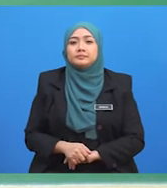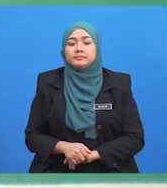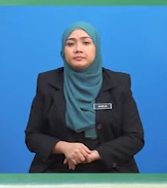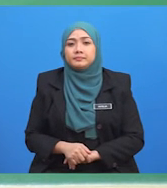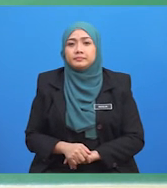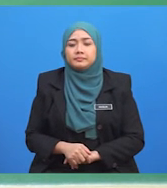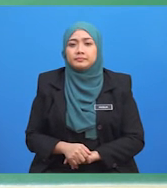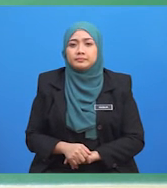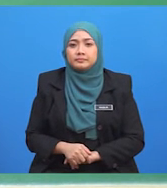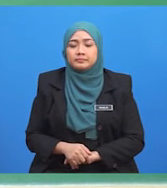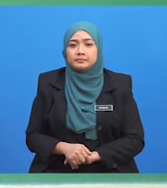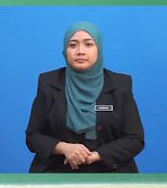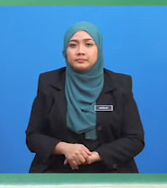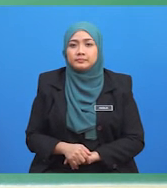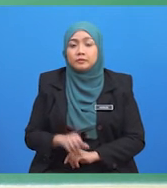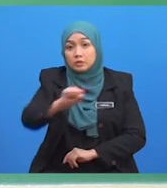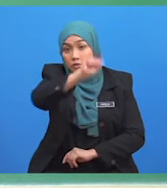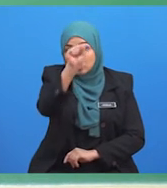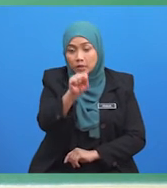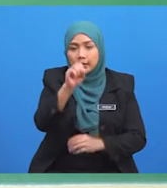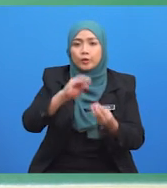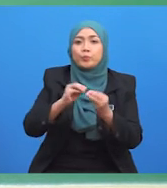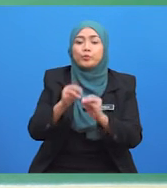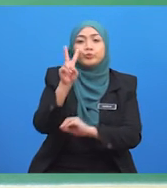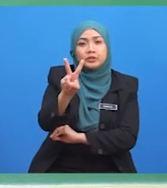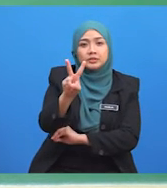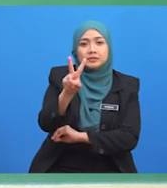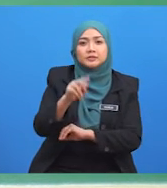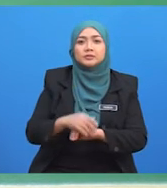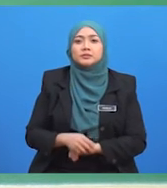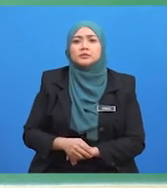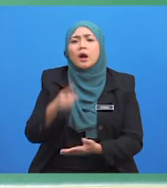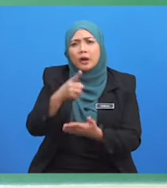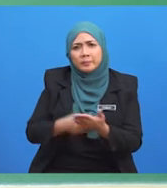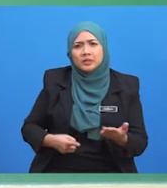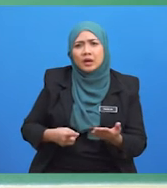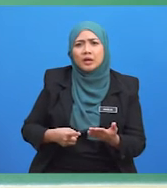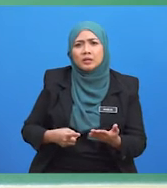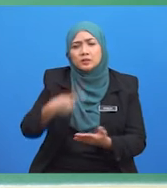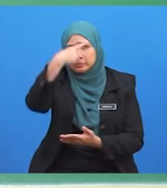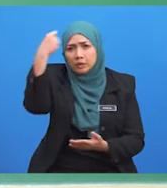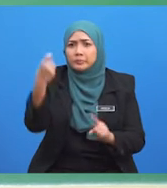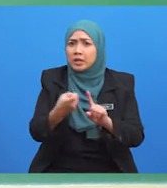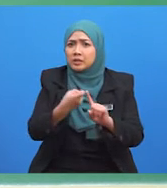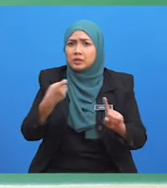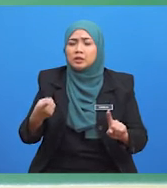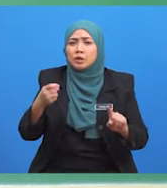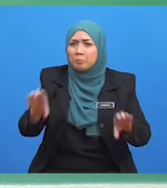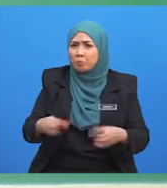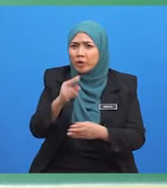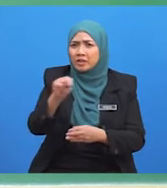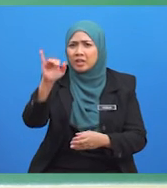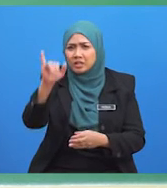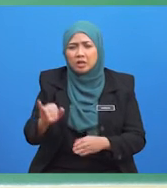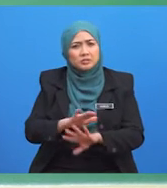kertas. Bagus semua. Soalan kedua adalah apakah kesan daripada perbuatan